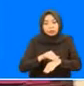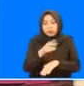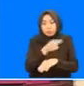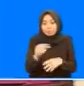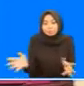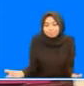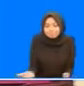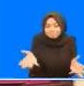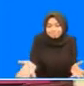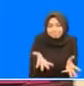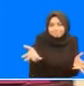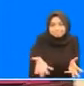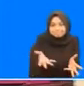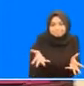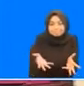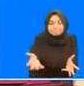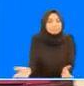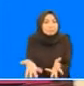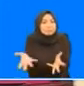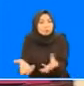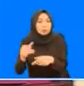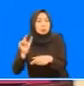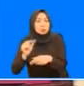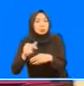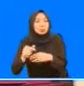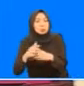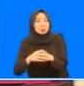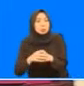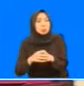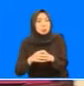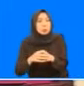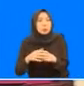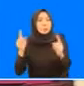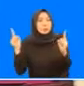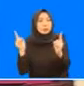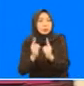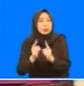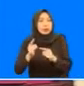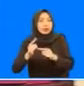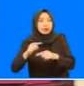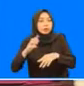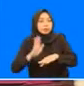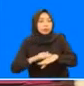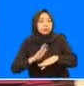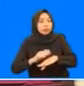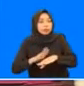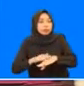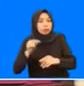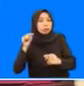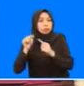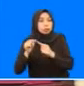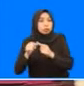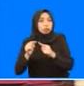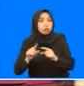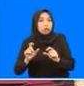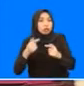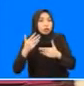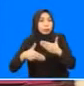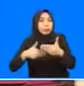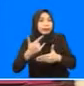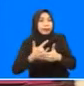serta negara-negara G20 menuju Ministerial Meeting on Culture, yaitu mewujudkan kehidupan